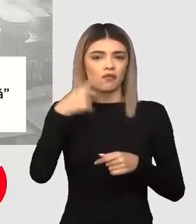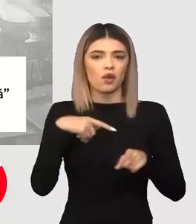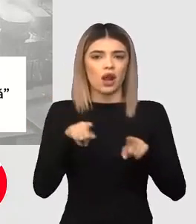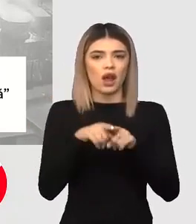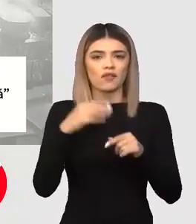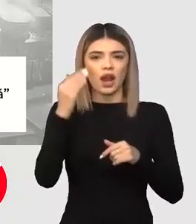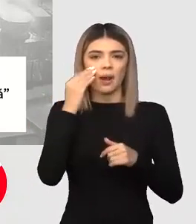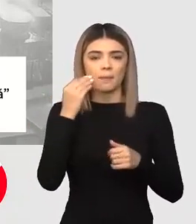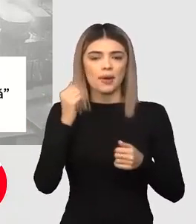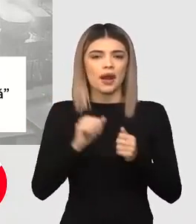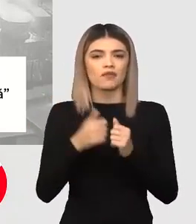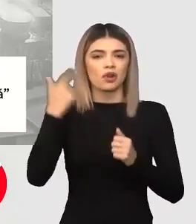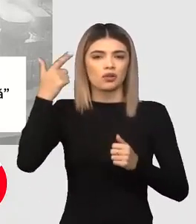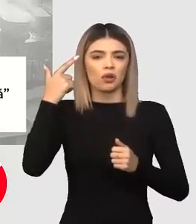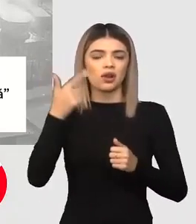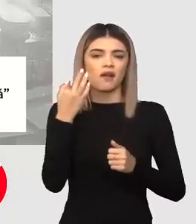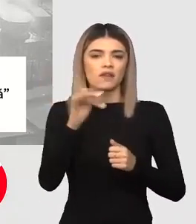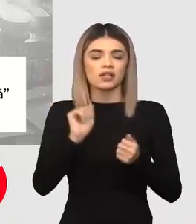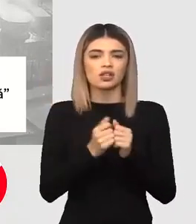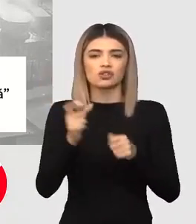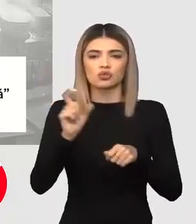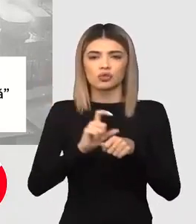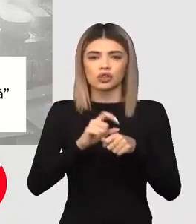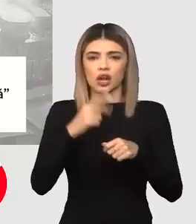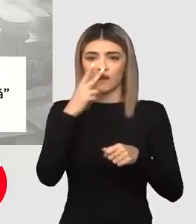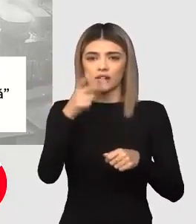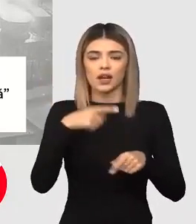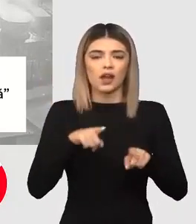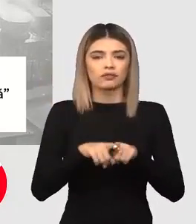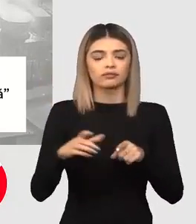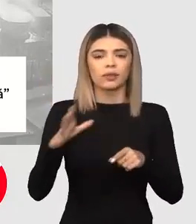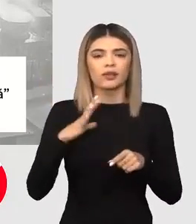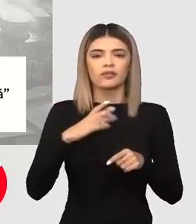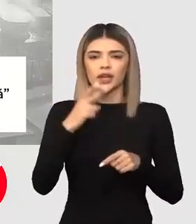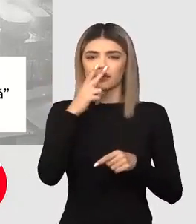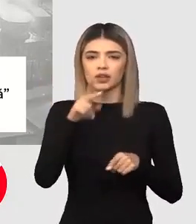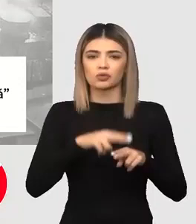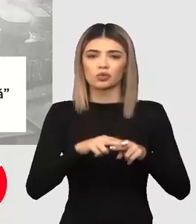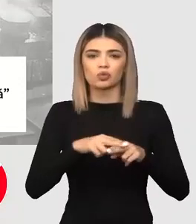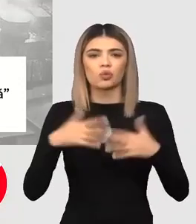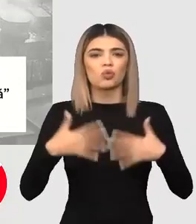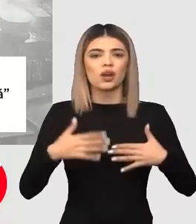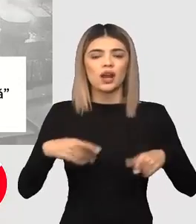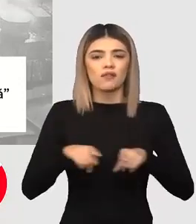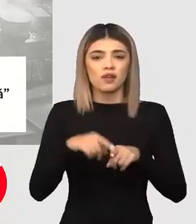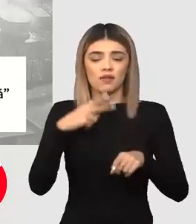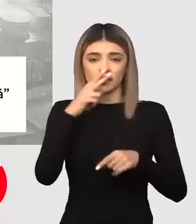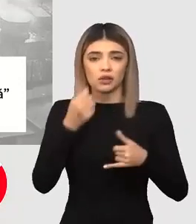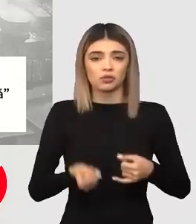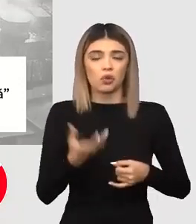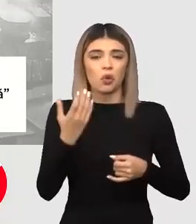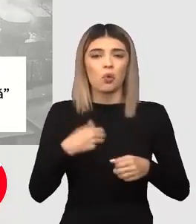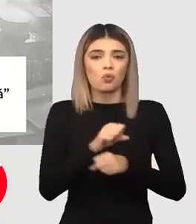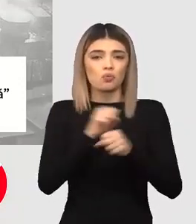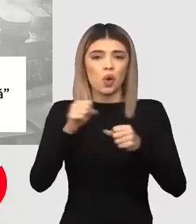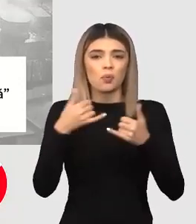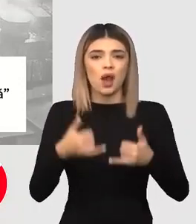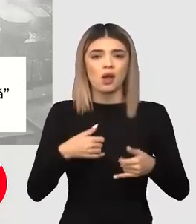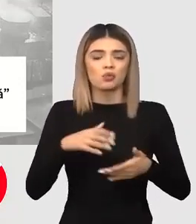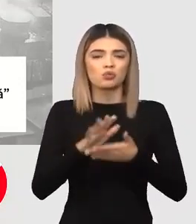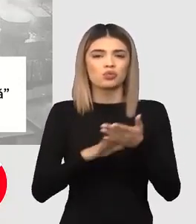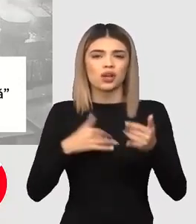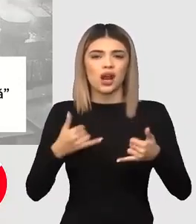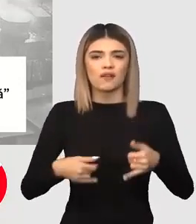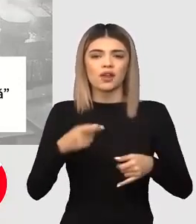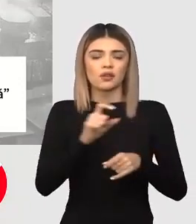comologii săi din Statele Unite, Marea Britanie, Franța și Turcia, s-a arătat îngrijorat de faptul că Ucraina vrea să detoneze o bombă murdară,